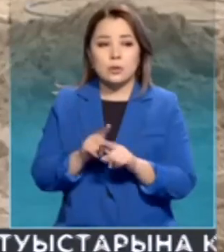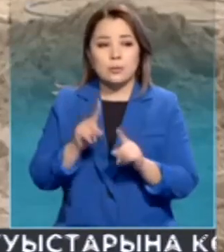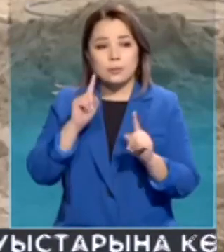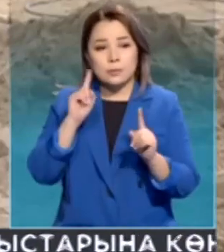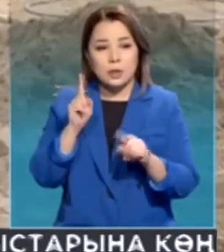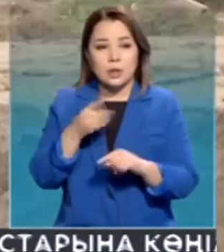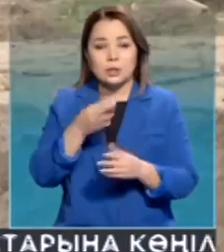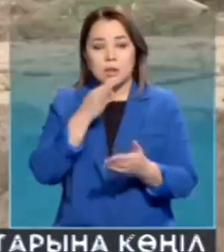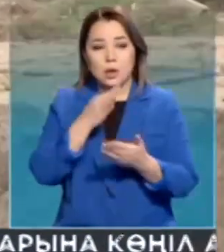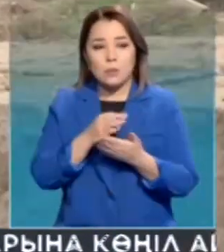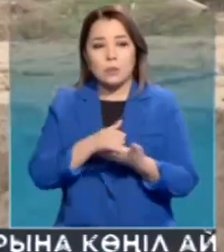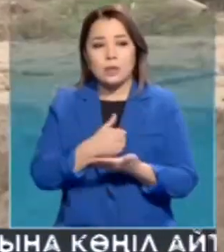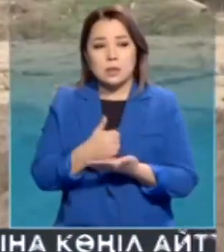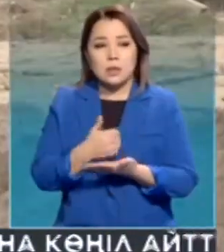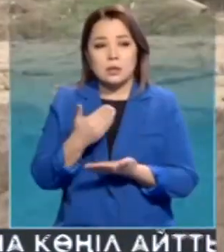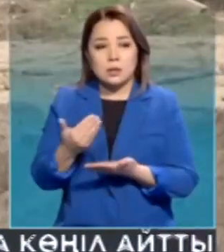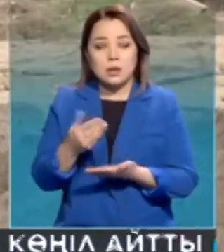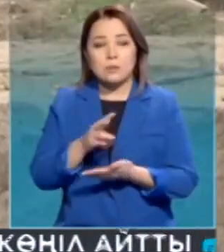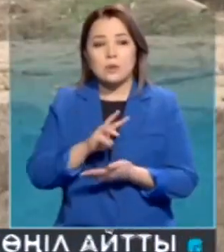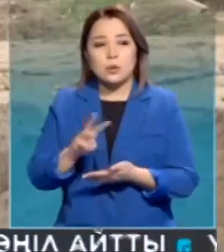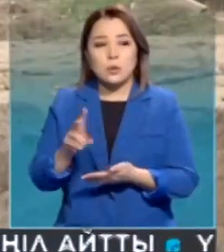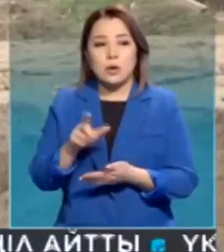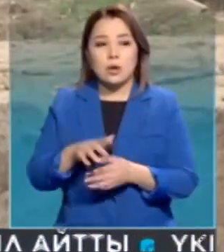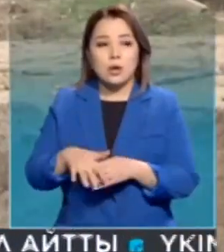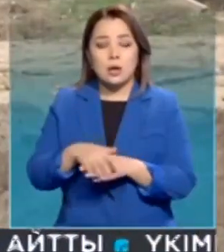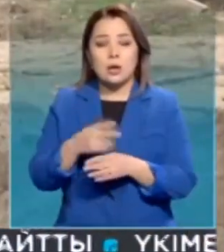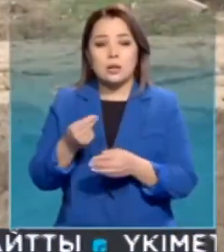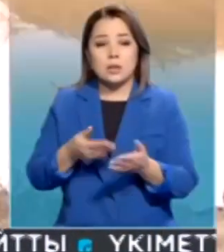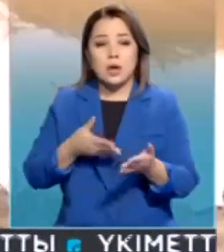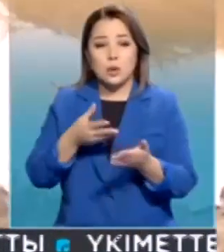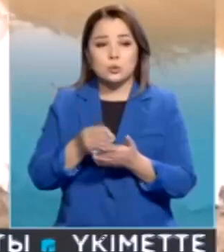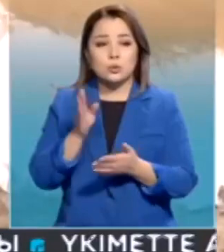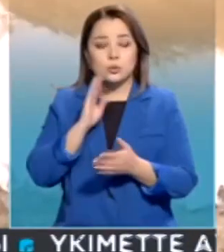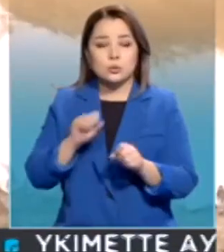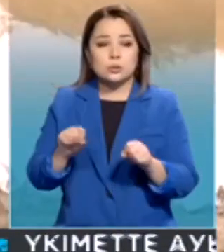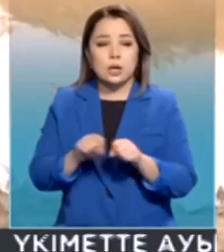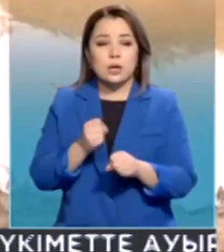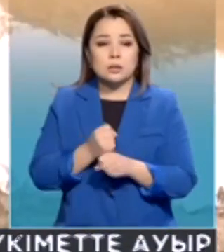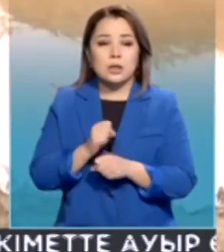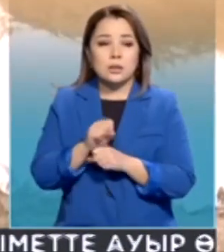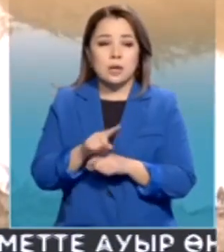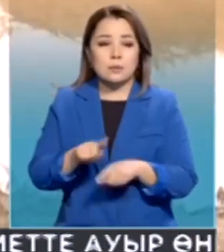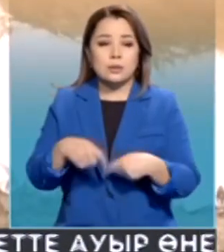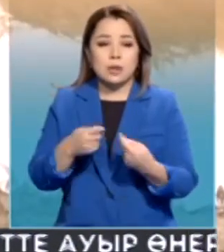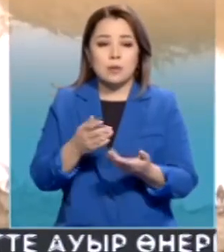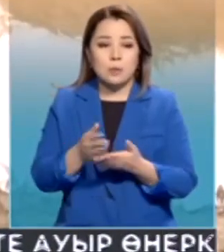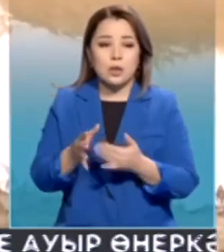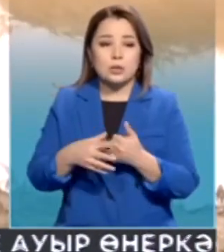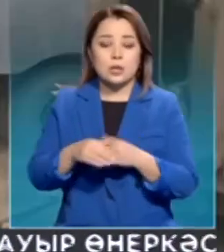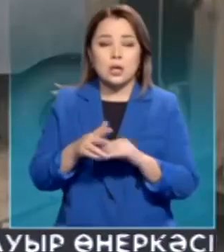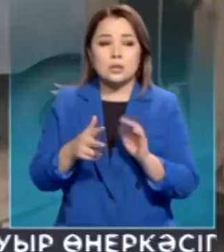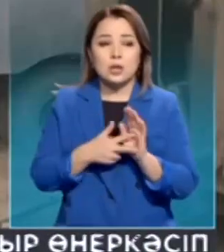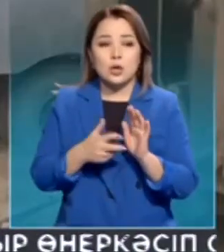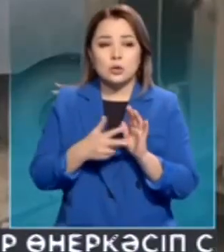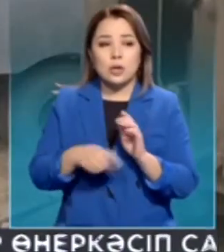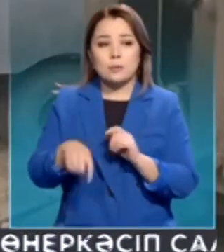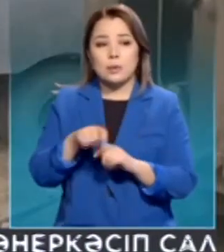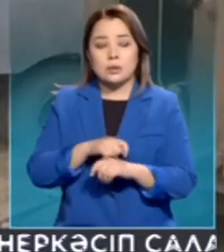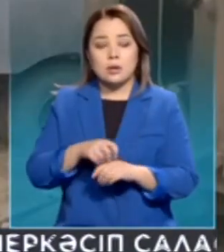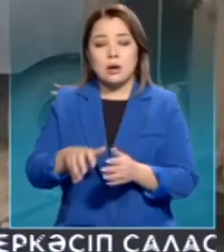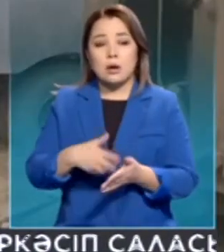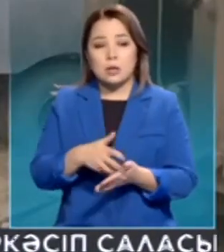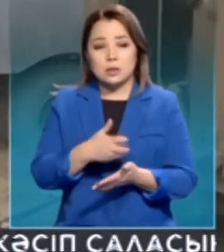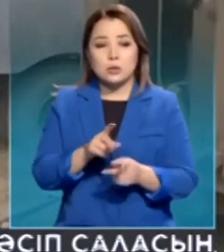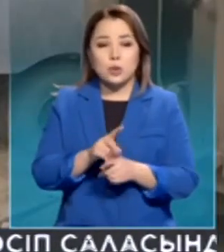тұра жауапты басқарма мердігерге миллиондаған ақша бөліп, су жүргізуге тапсырыс берген. Алайда жерді 800 метрге дейін